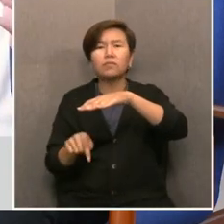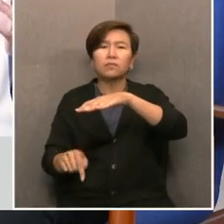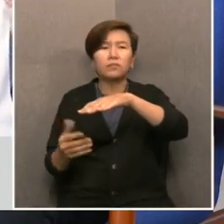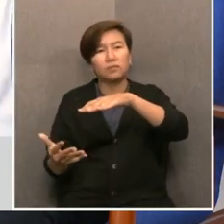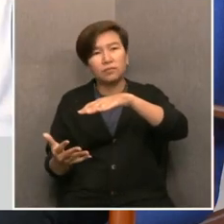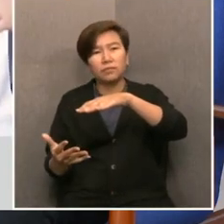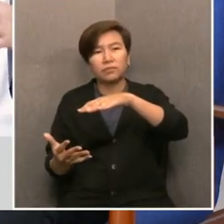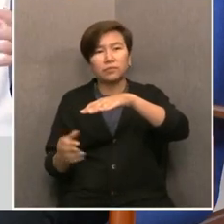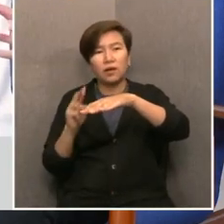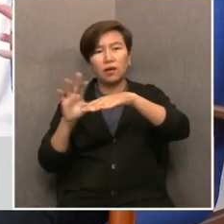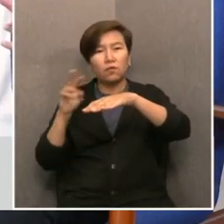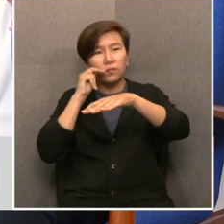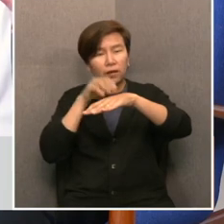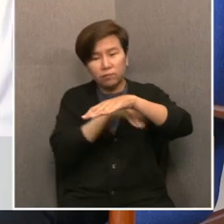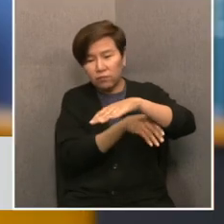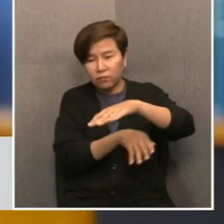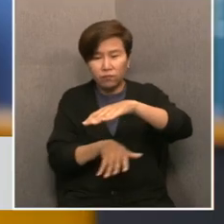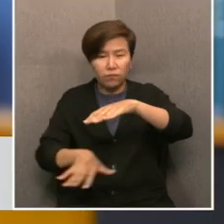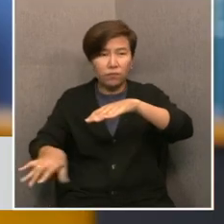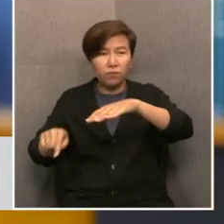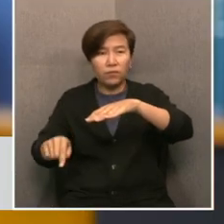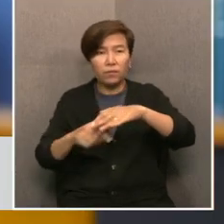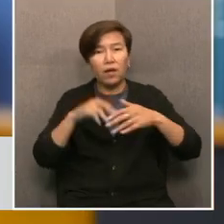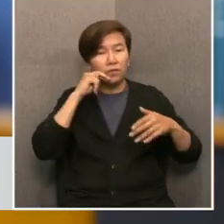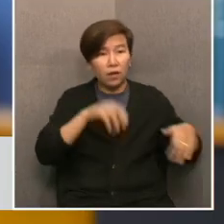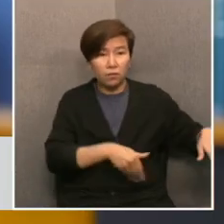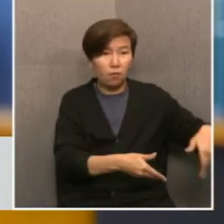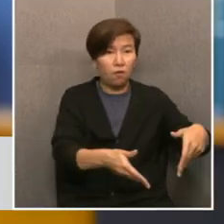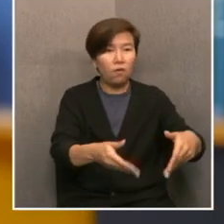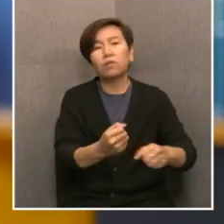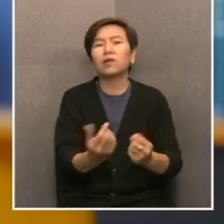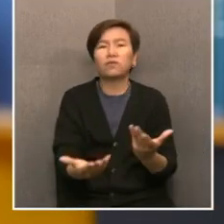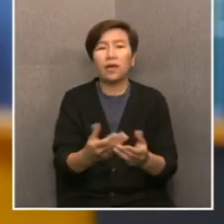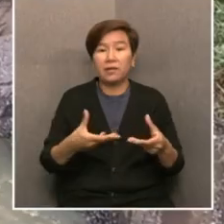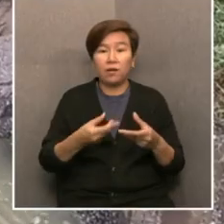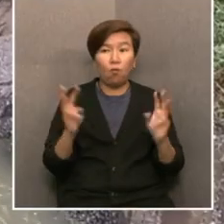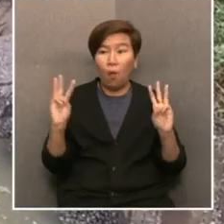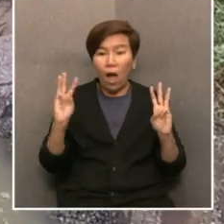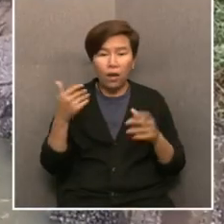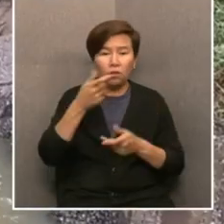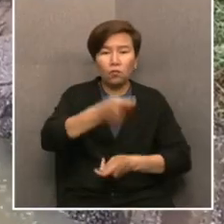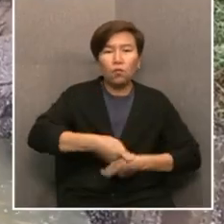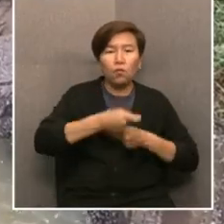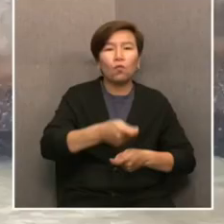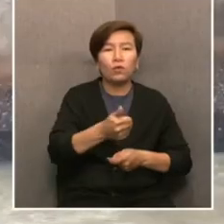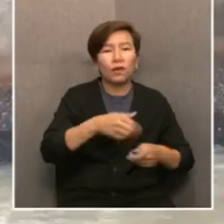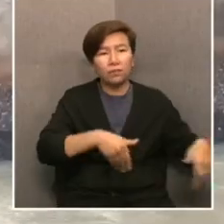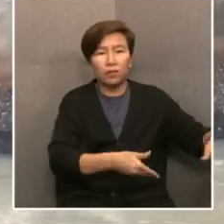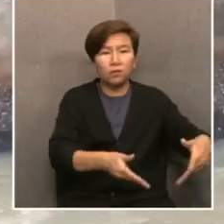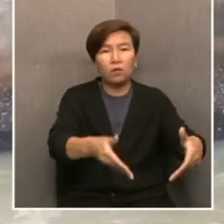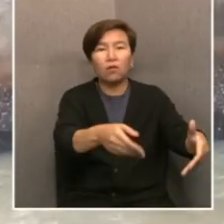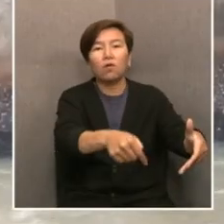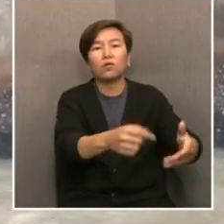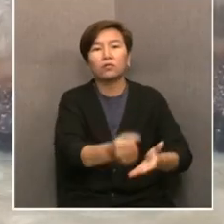ราจะทำระบบผันน้ำอ้อมเมืองเป็นไงทำเป็นคลองเลยก็ได้ถ้าเรามีที่ในการขุดคลองทำเป็นถนนก็ได้แล้วก็ถ้าช่วงน้ำหลากเราก็ยอมให้ถนนตร